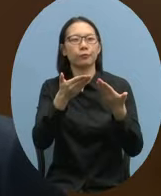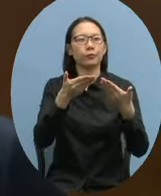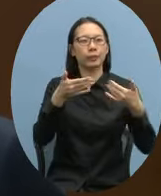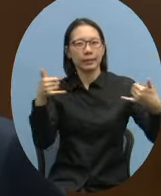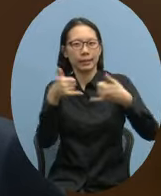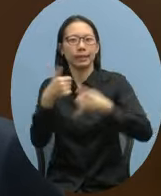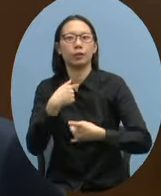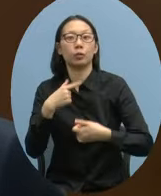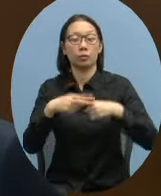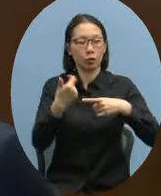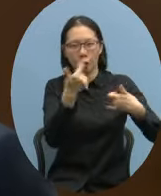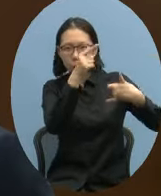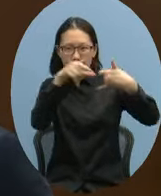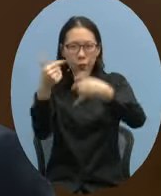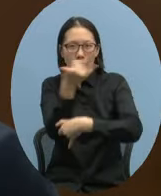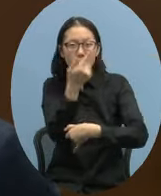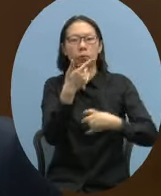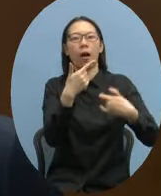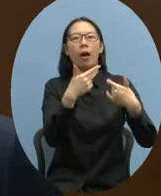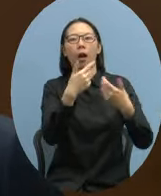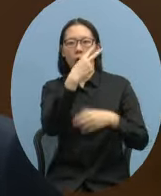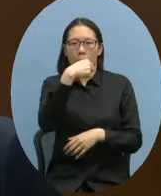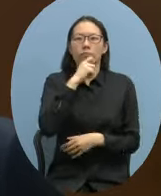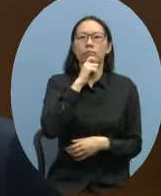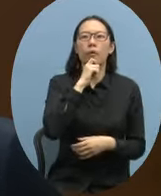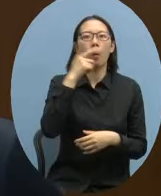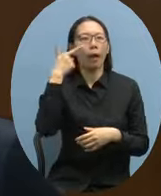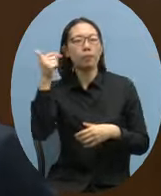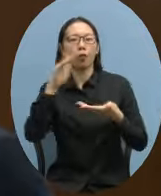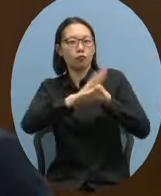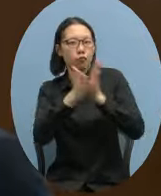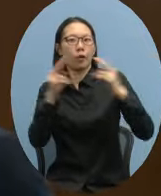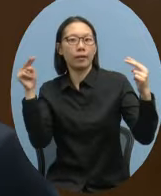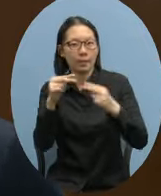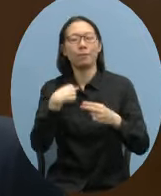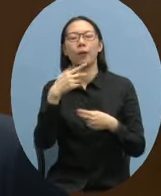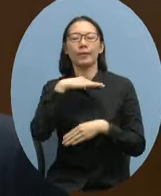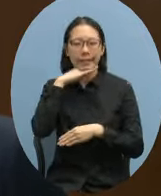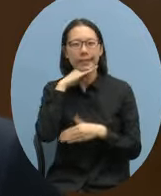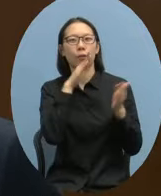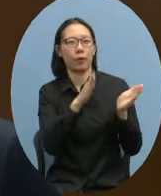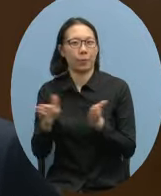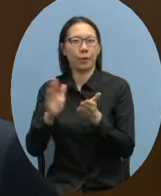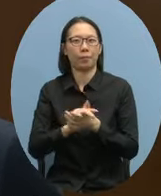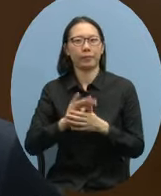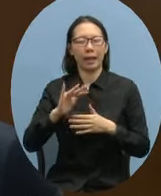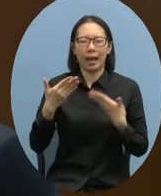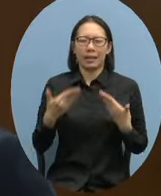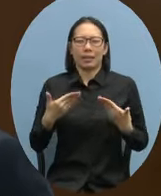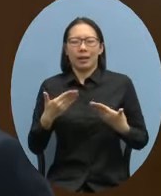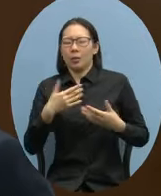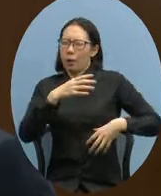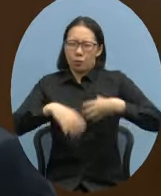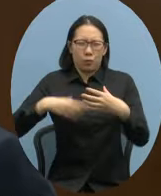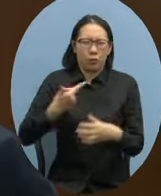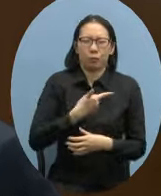員咧都已經揾緊我，就希望咧遲啲咧可以同佢哋見面嘅。咁我都期待咧呢一個嘅安排。不過我諗我手頭上咧而家就好多